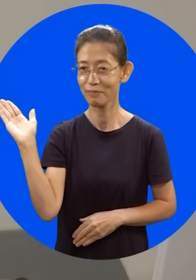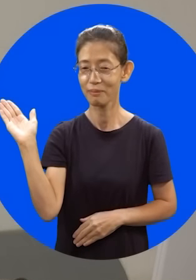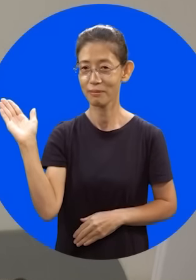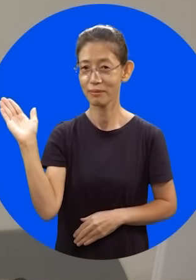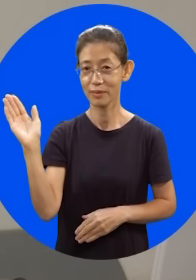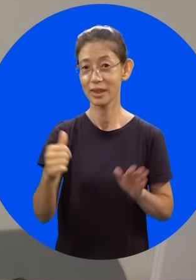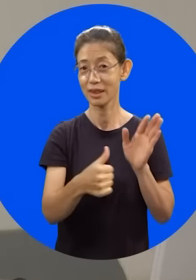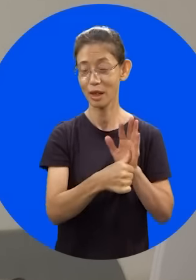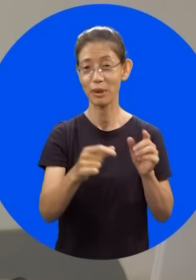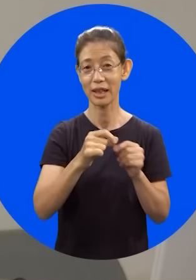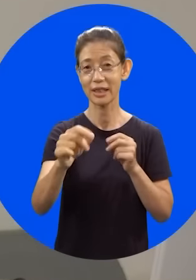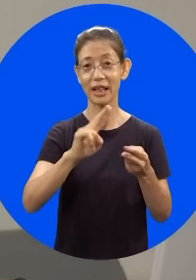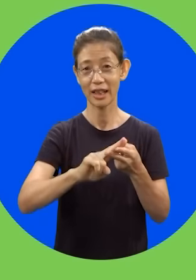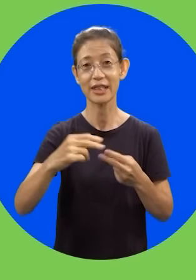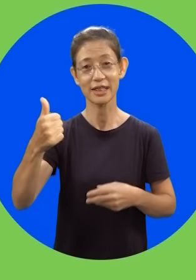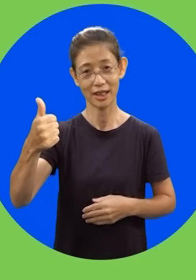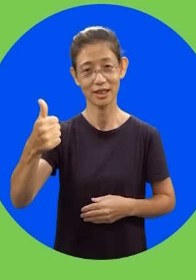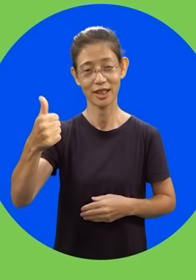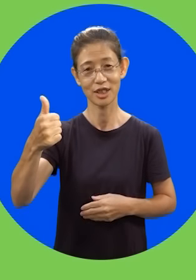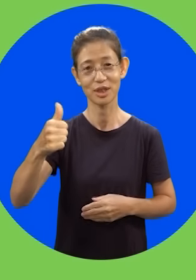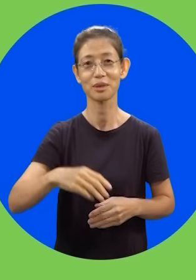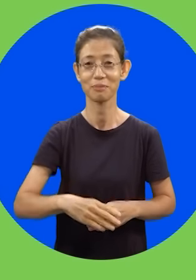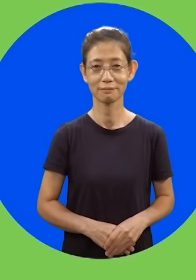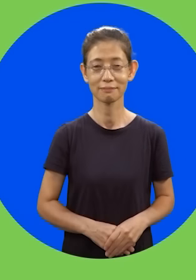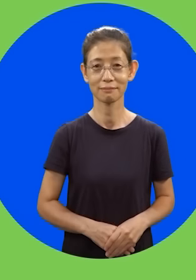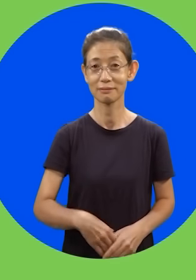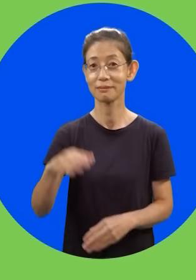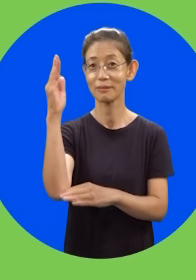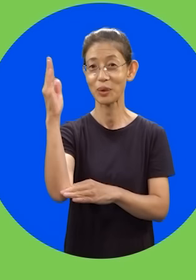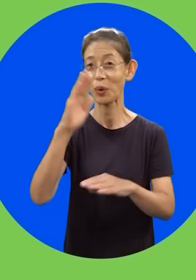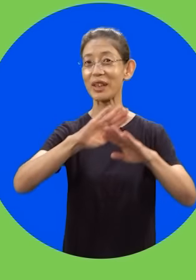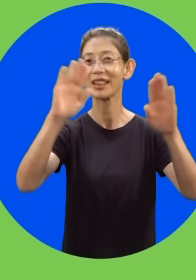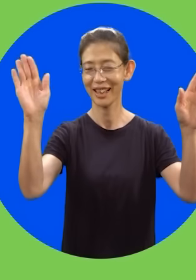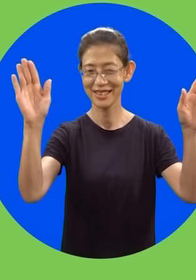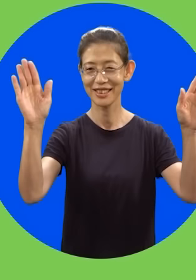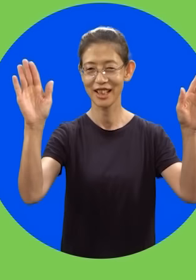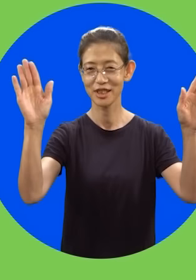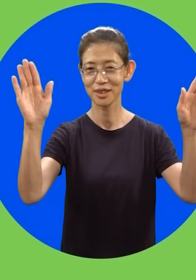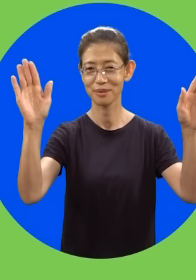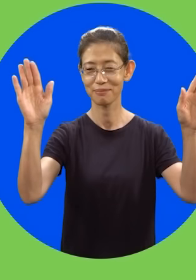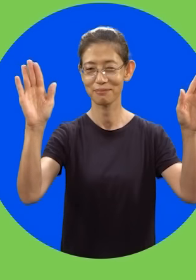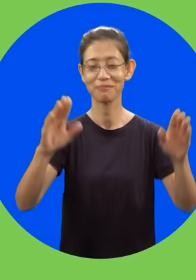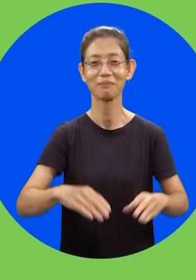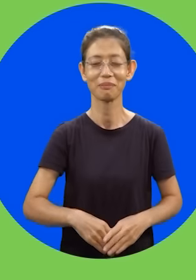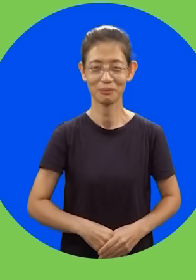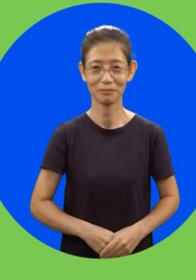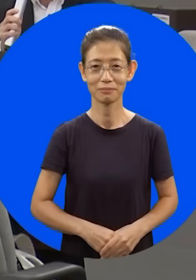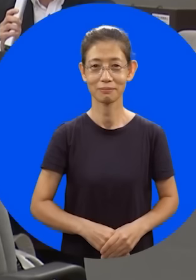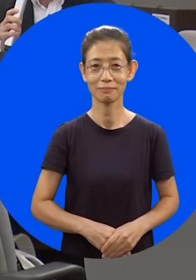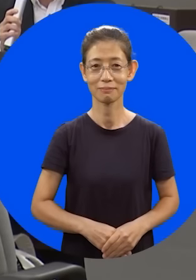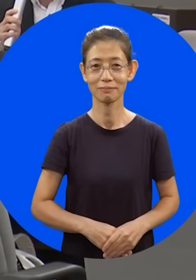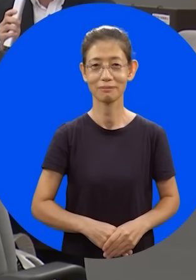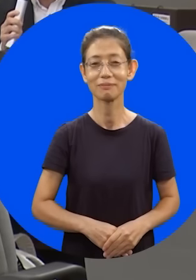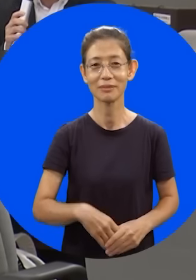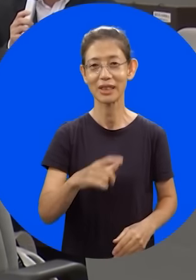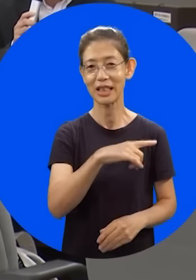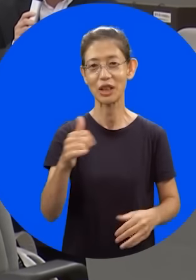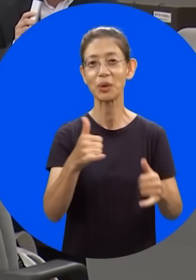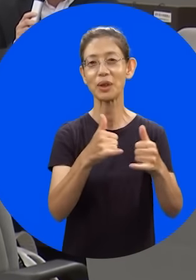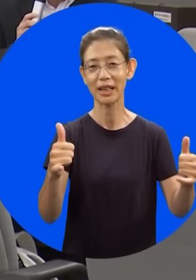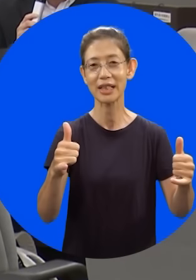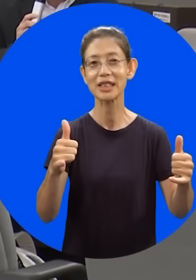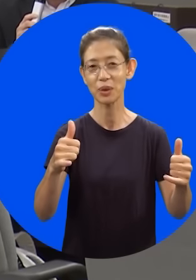永井信秀さんです。さあ、それでは講義開始です。 いろんな方にインタビ